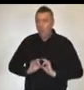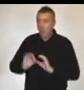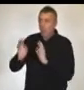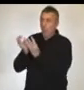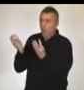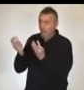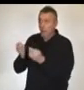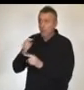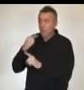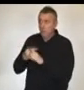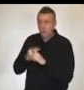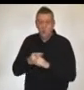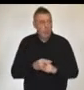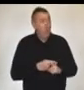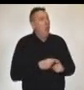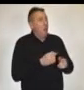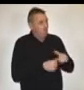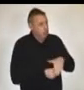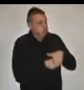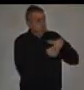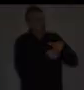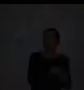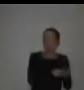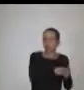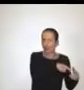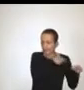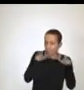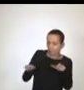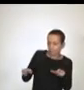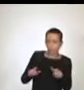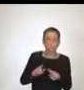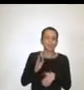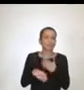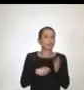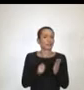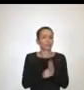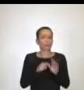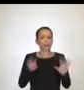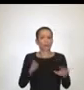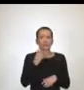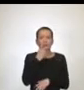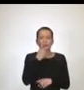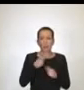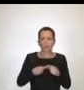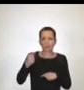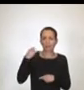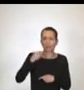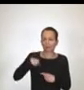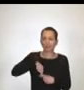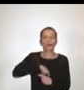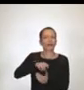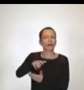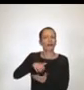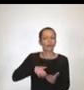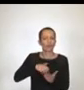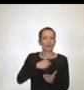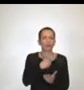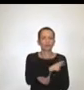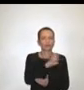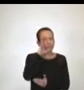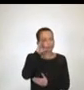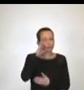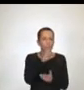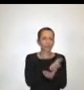de redresser une situation. Le 9 décembre dernier, nous avons donc reçu le rapport de la Chambre régionale